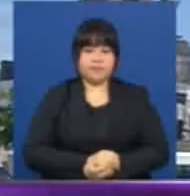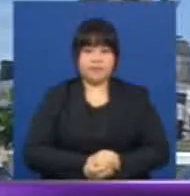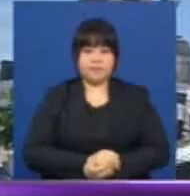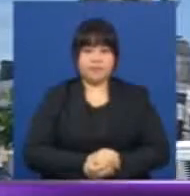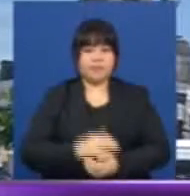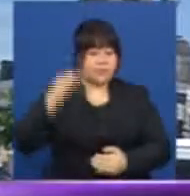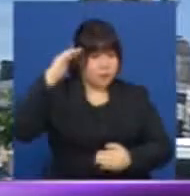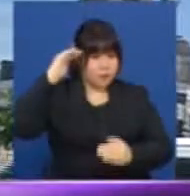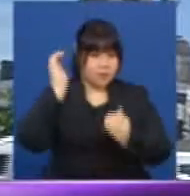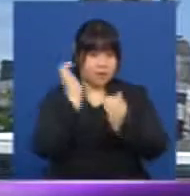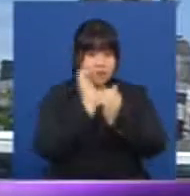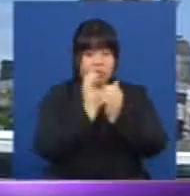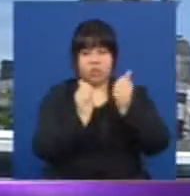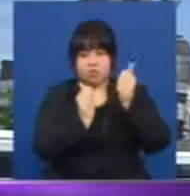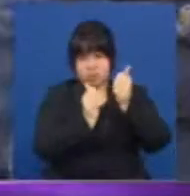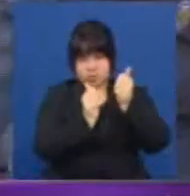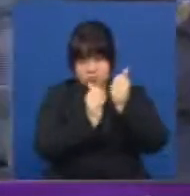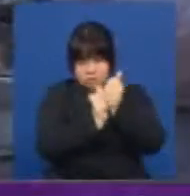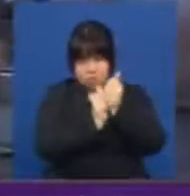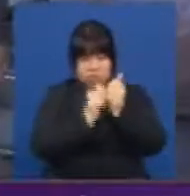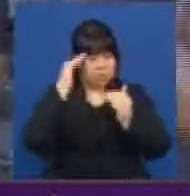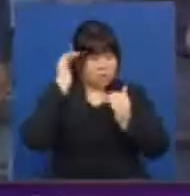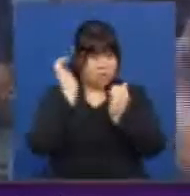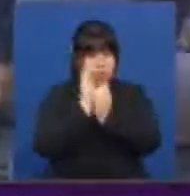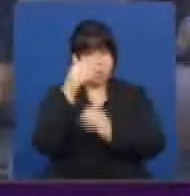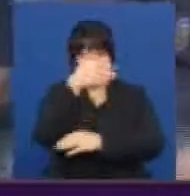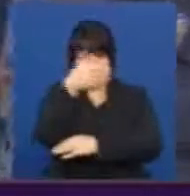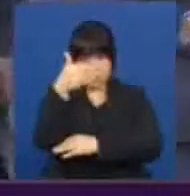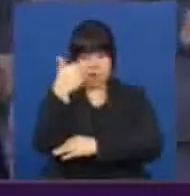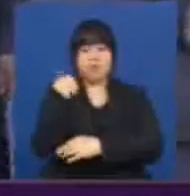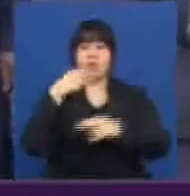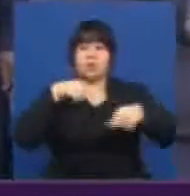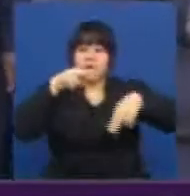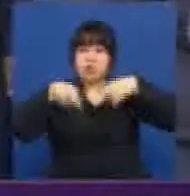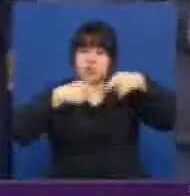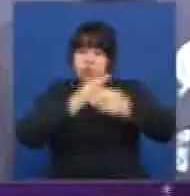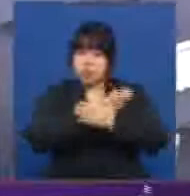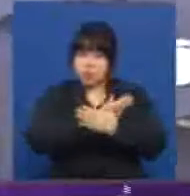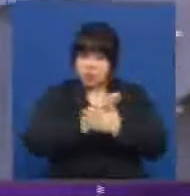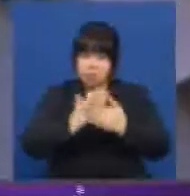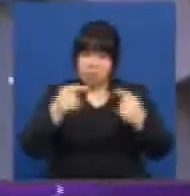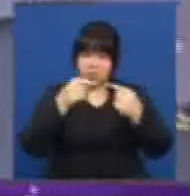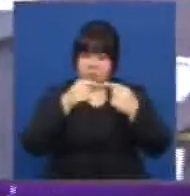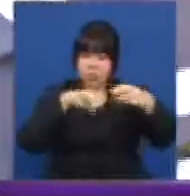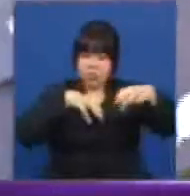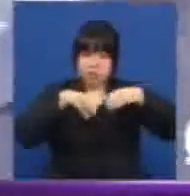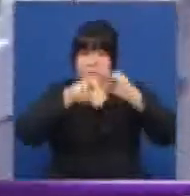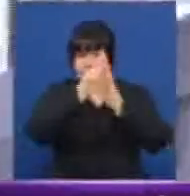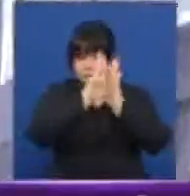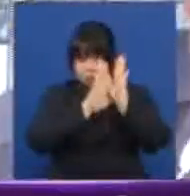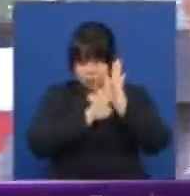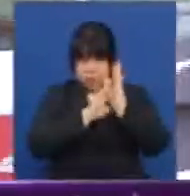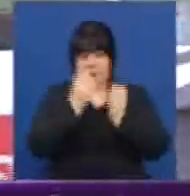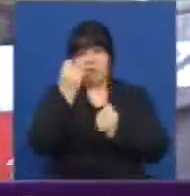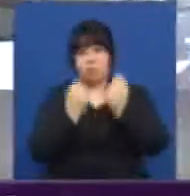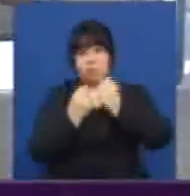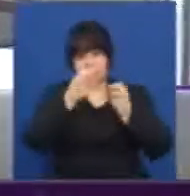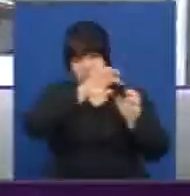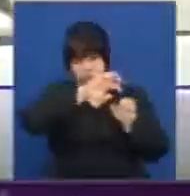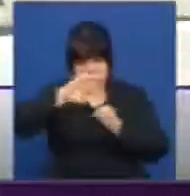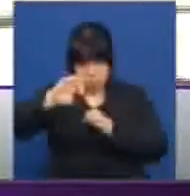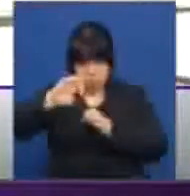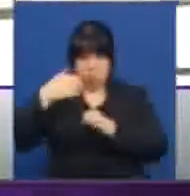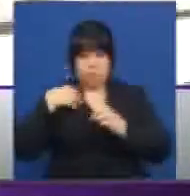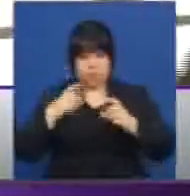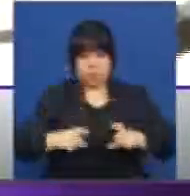จุดเอกผู้ช่วยผู้บัญชาการตำรวจแห่งชาติตราความเรียบร้อยและความคืบหน้าการจัดระเบียบวินรถตู้โดยสารสาธารณะพร้อม